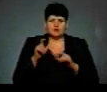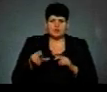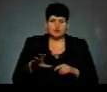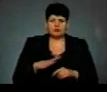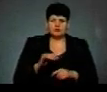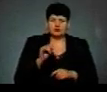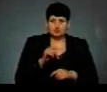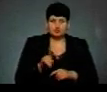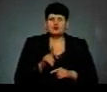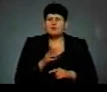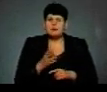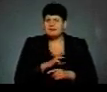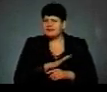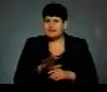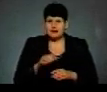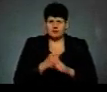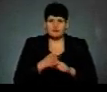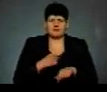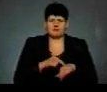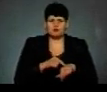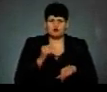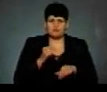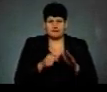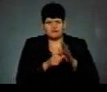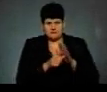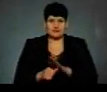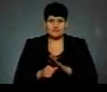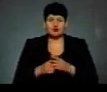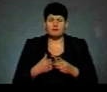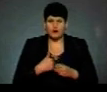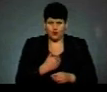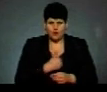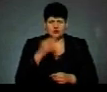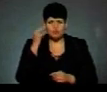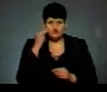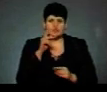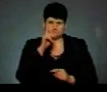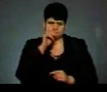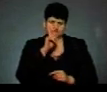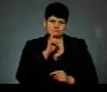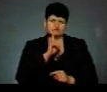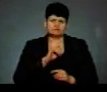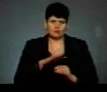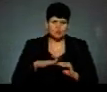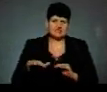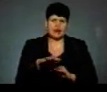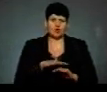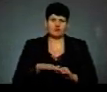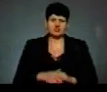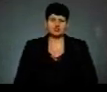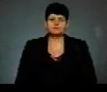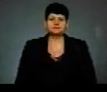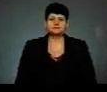що, що б ми не робили, ми почуваємося під тиском. Ми хочемо вчитися в комфортабельному середовищі.